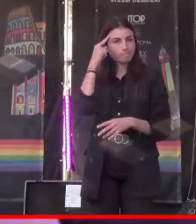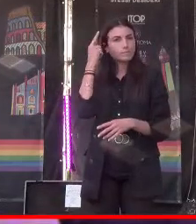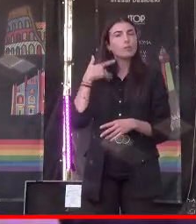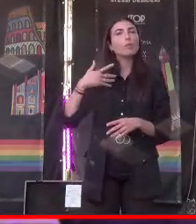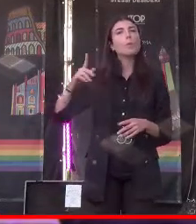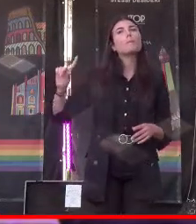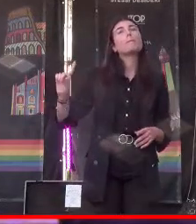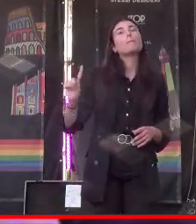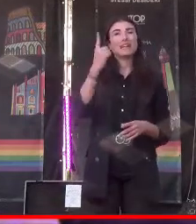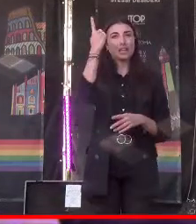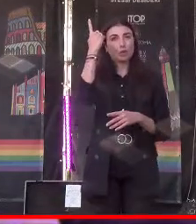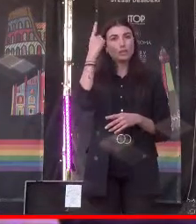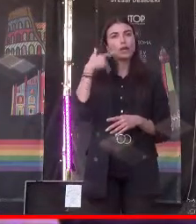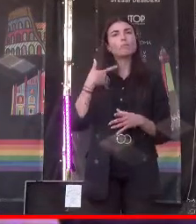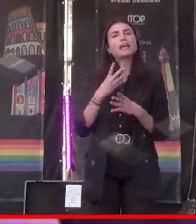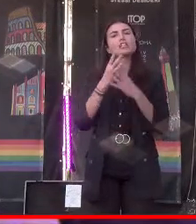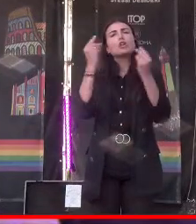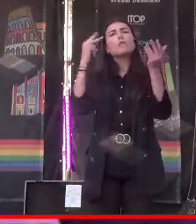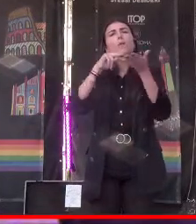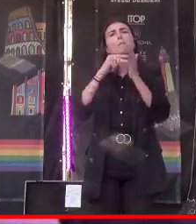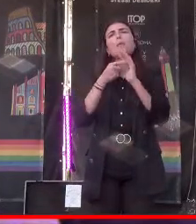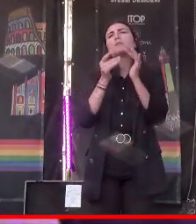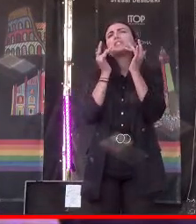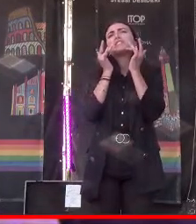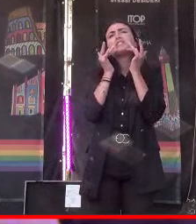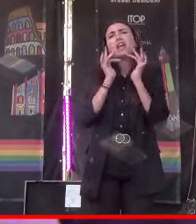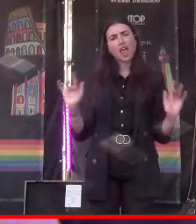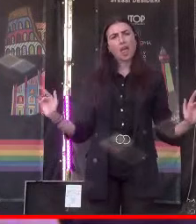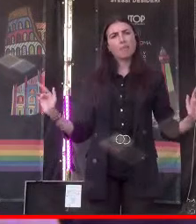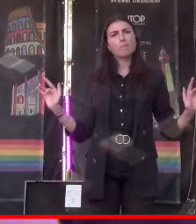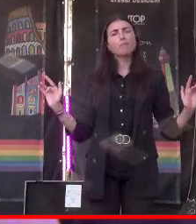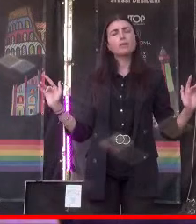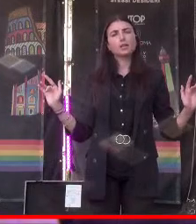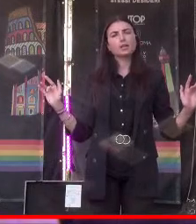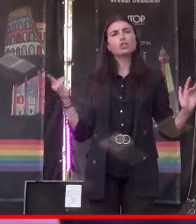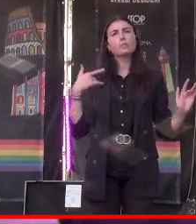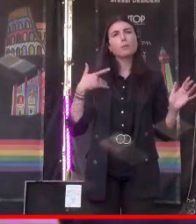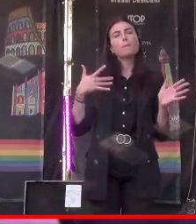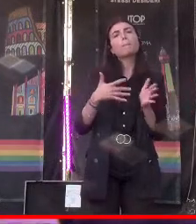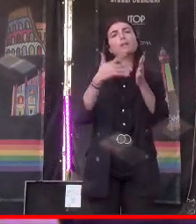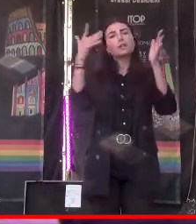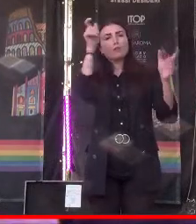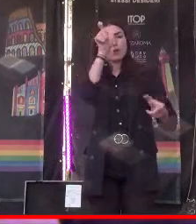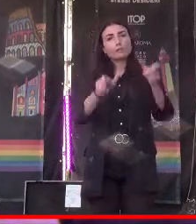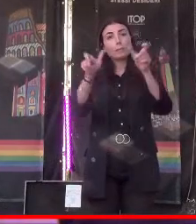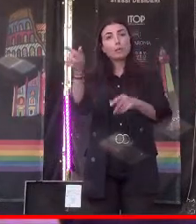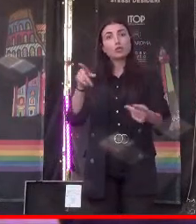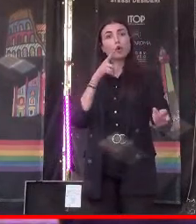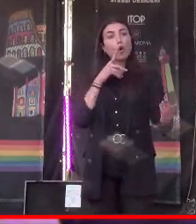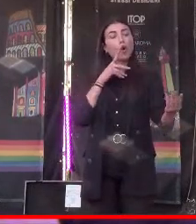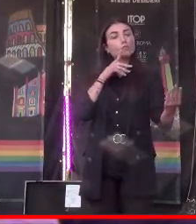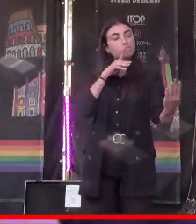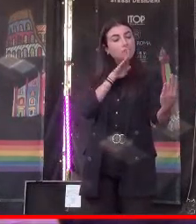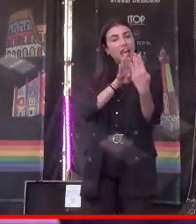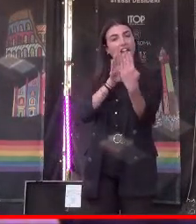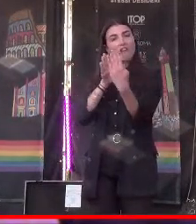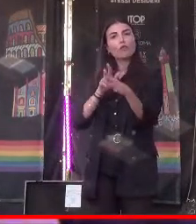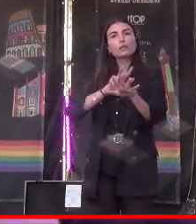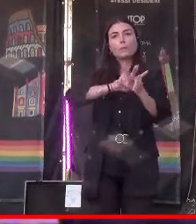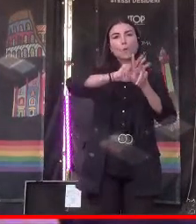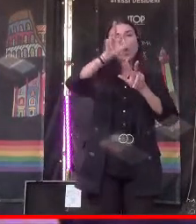i problemi più semplici, più rapidi, le difficoltà che le persone incontrano nel nostro municipio. Perché poi quando